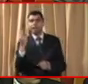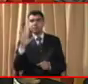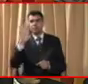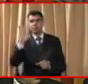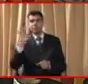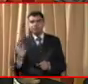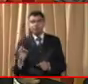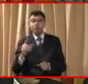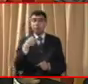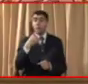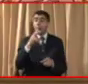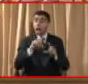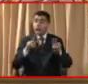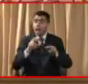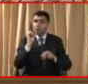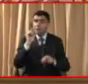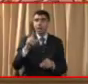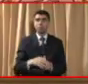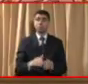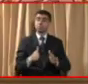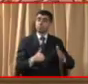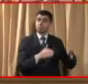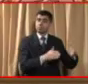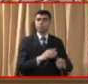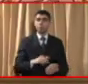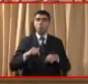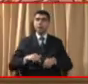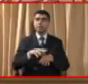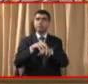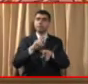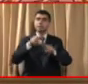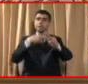اكبر. شكرا. شكرا للسيد النائب. تفضل السيد الوزير.